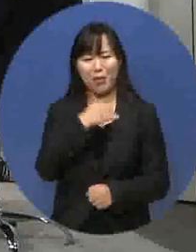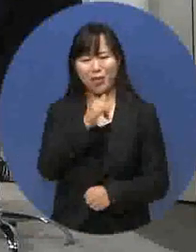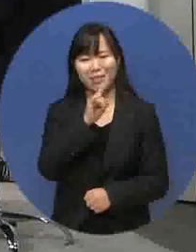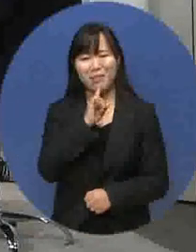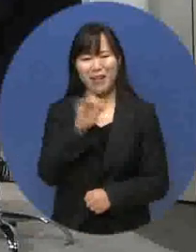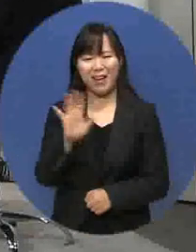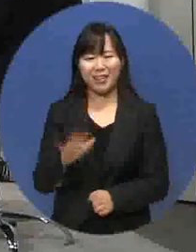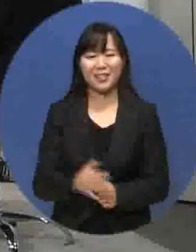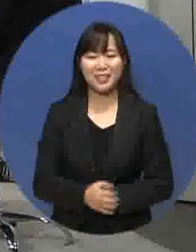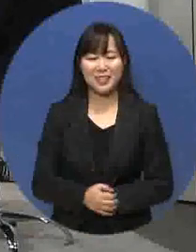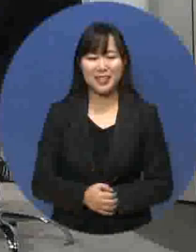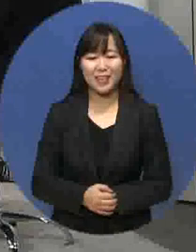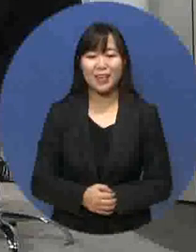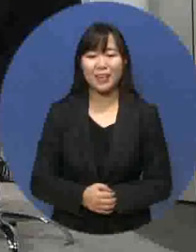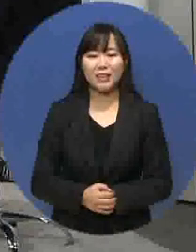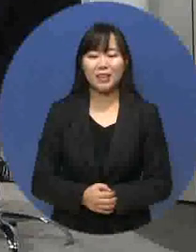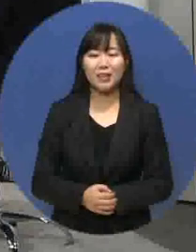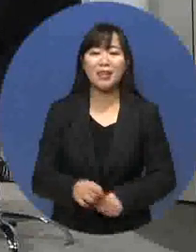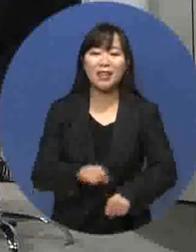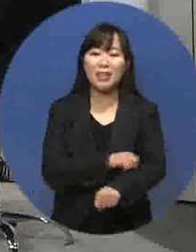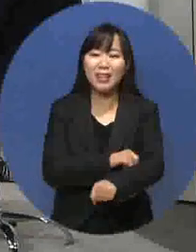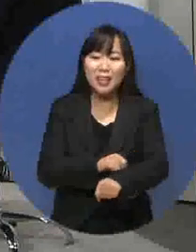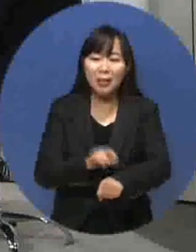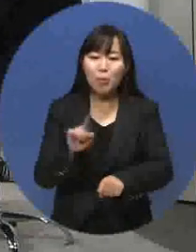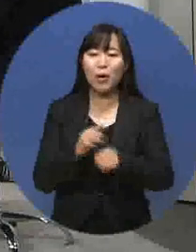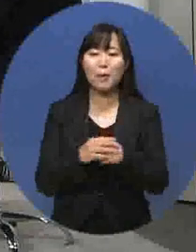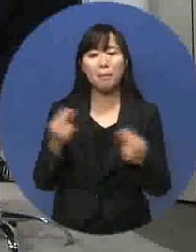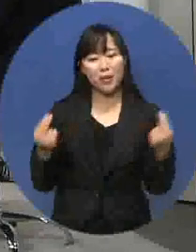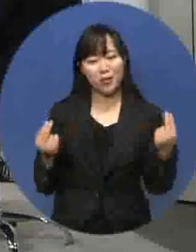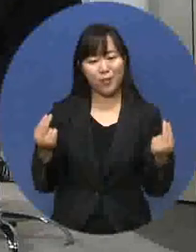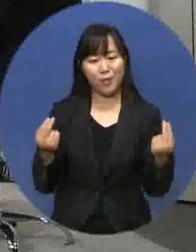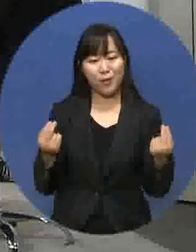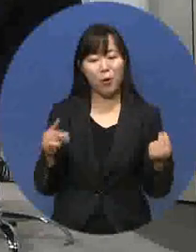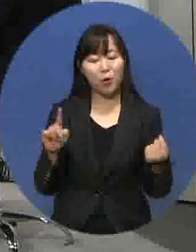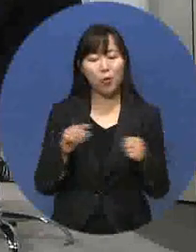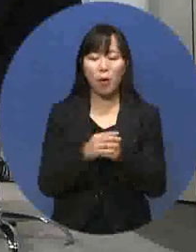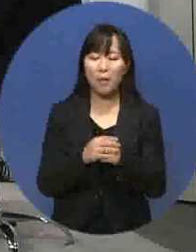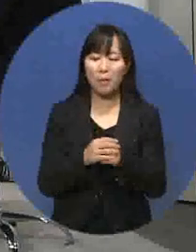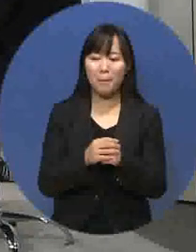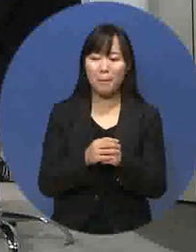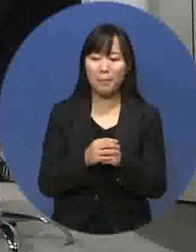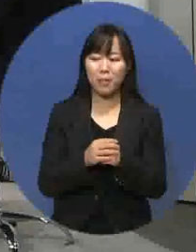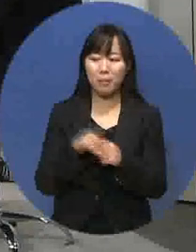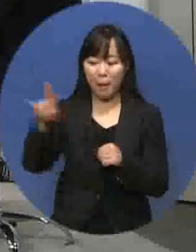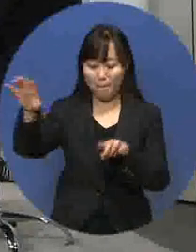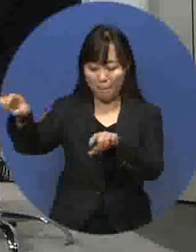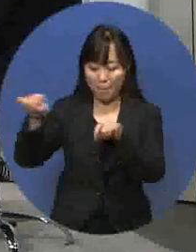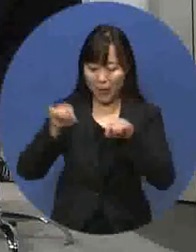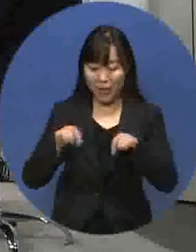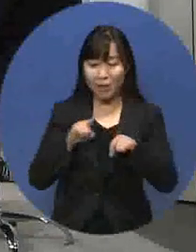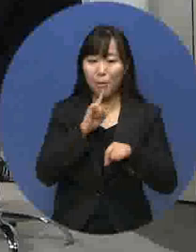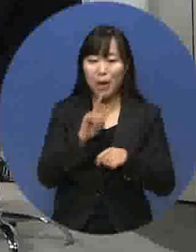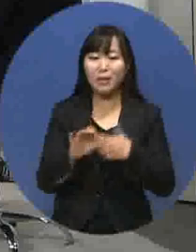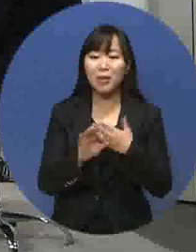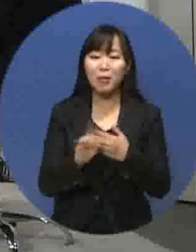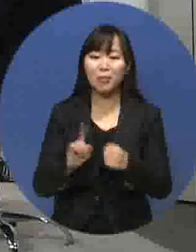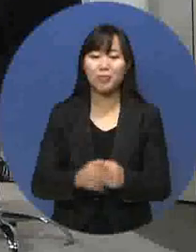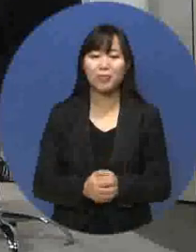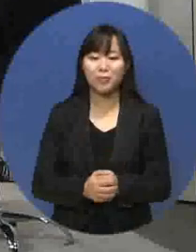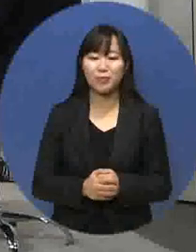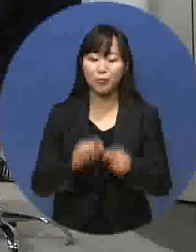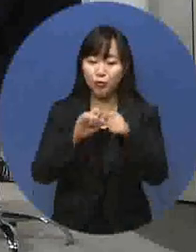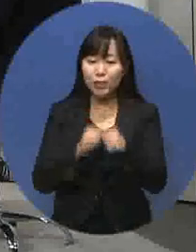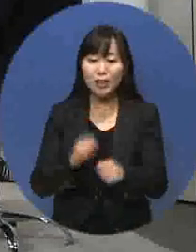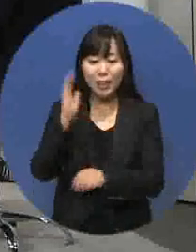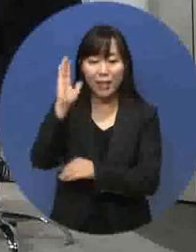얘기가 아니고 특히 뭐 비유해서 조금 구체적으로 얘기를 한다면은